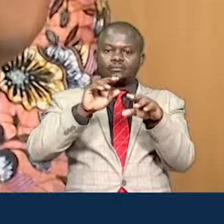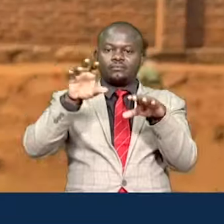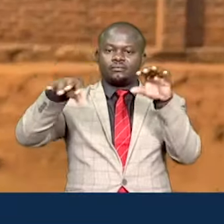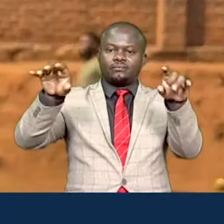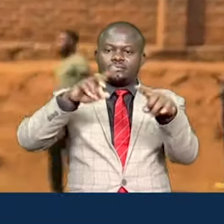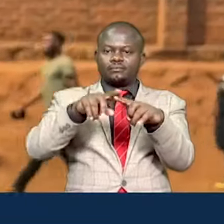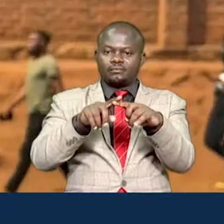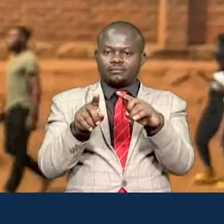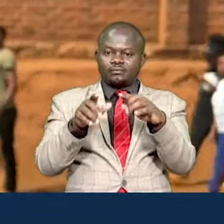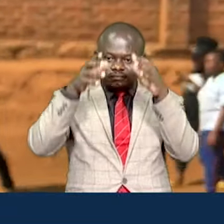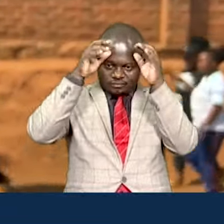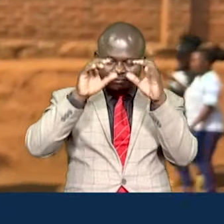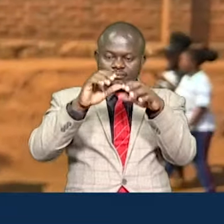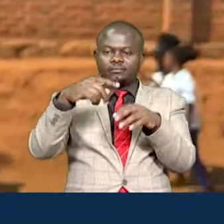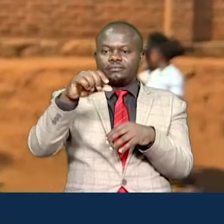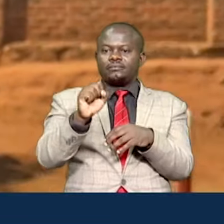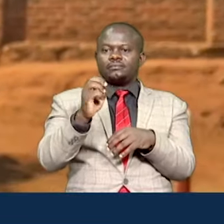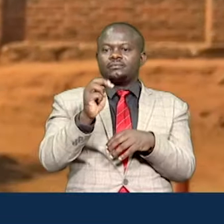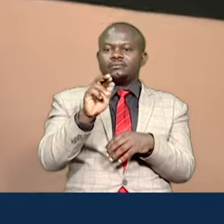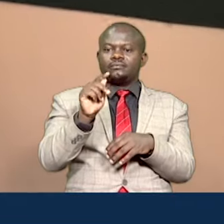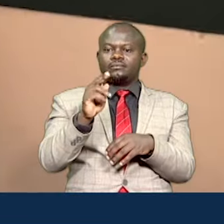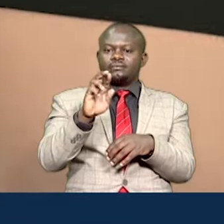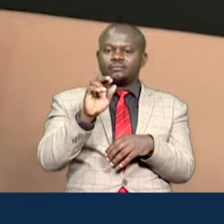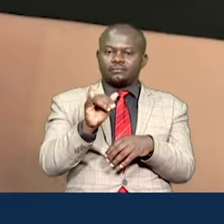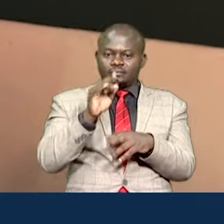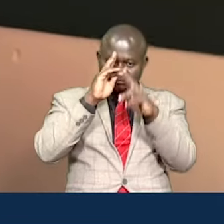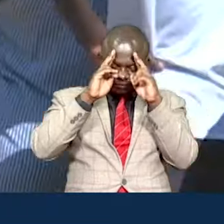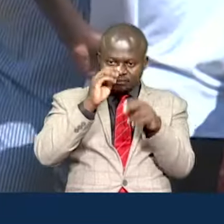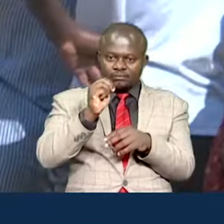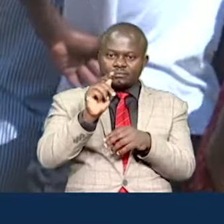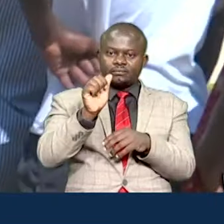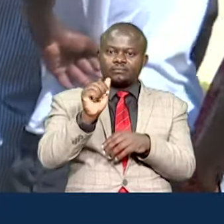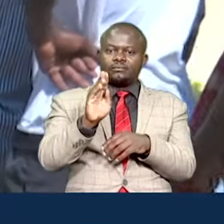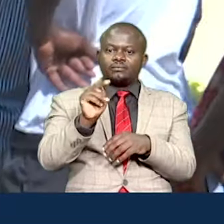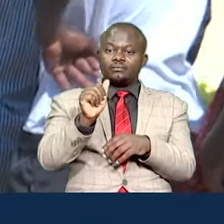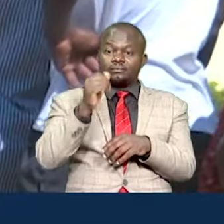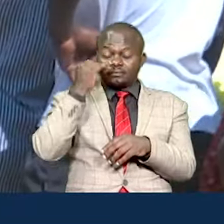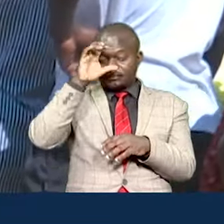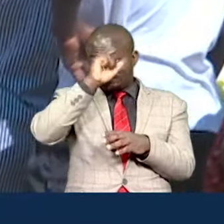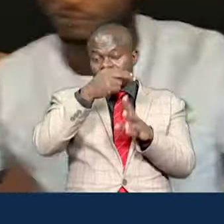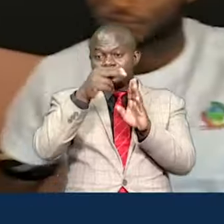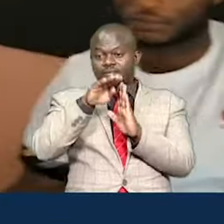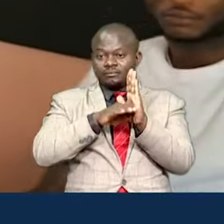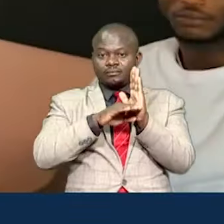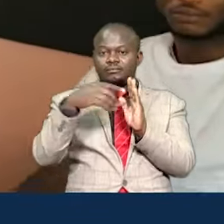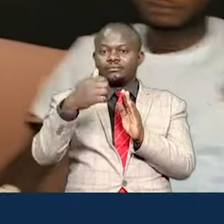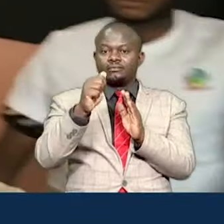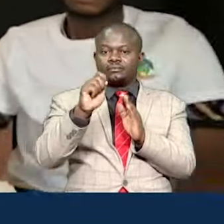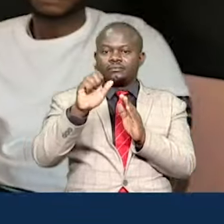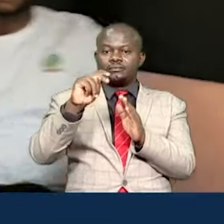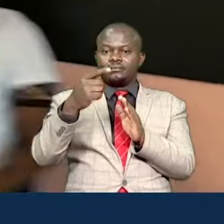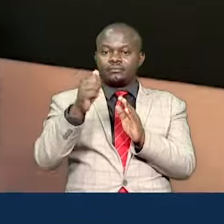bitandukanye. Perezida w'ishyaka PS imbere kuri Honorable Mukabuna ni Christine, nubwo yibuze kuri lisite y'itora kuri site ya Gatenga mu karere ka